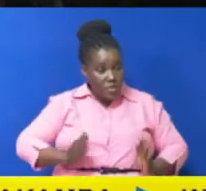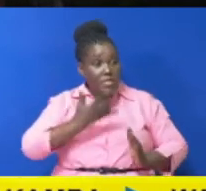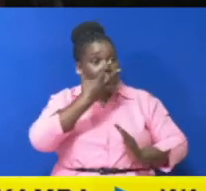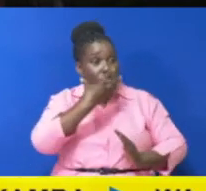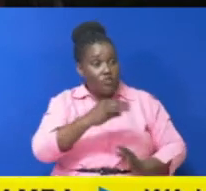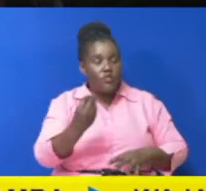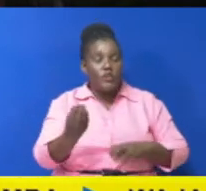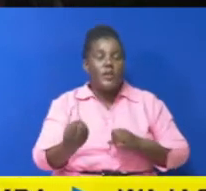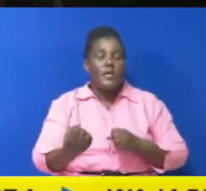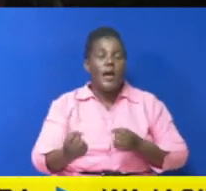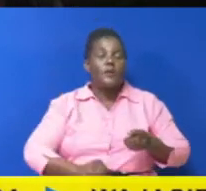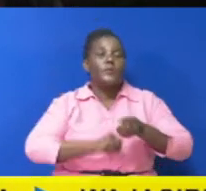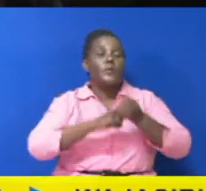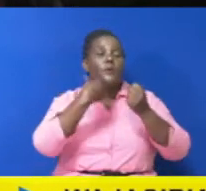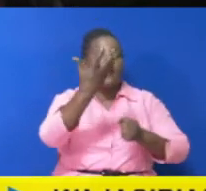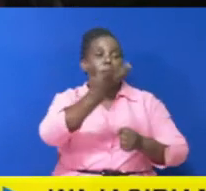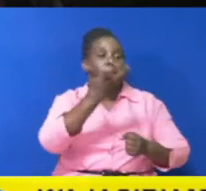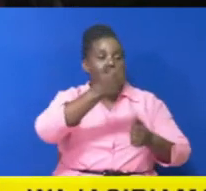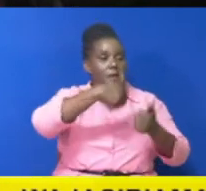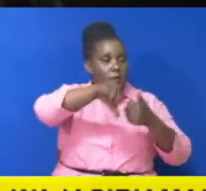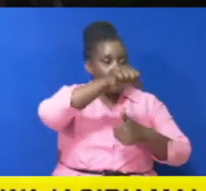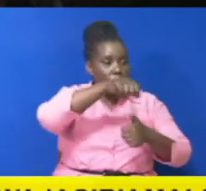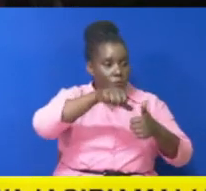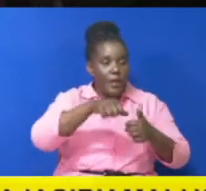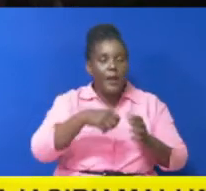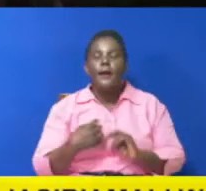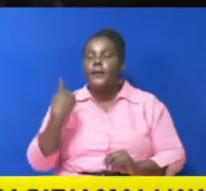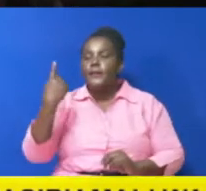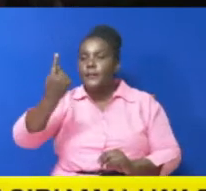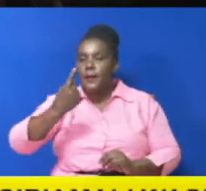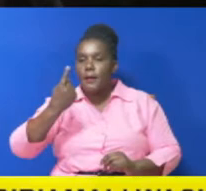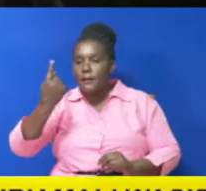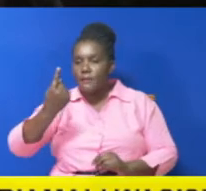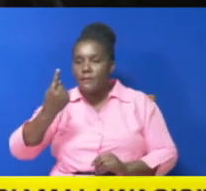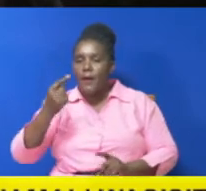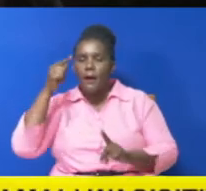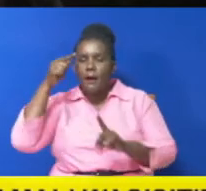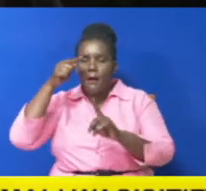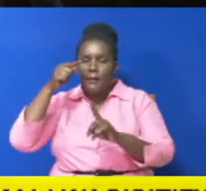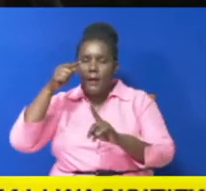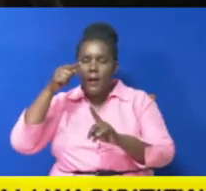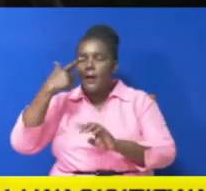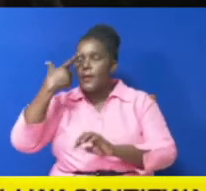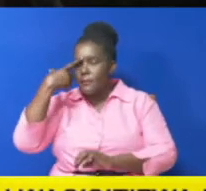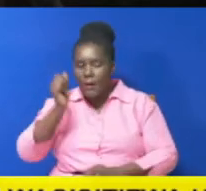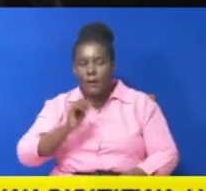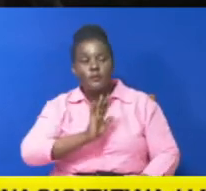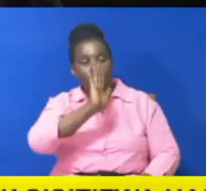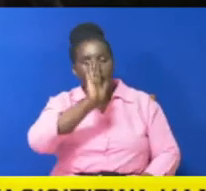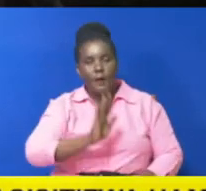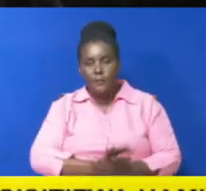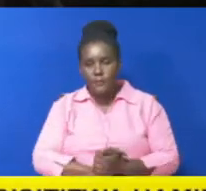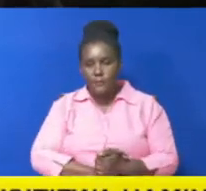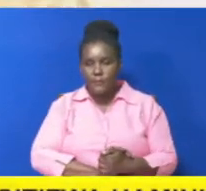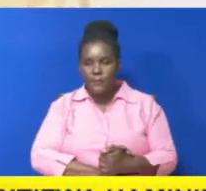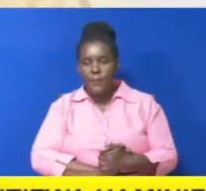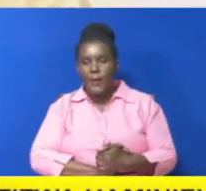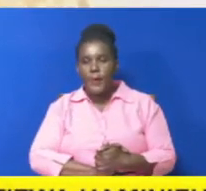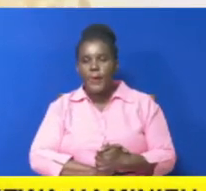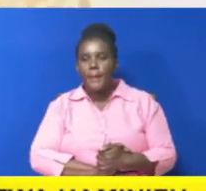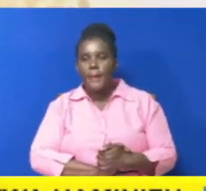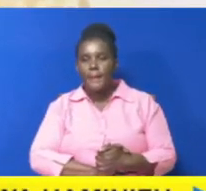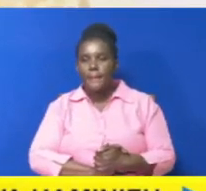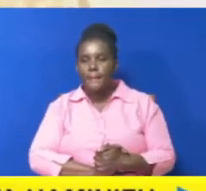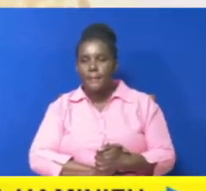wa jamii na wazunguka, kwa ustawi wa taifa letu, lakini kwa ustawi wa imani zao pia kule wanapotoka.